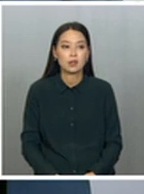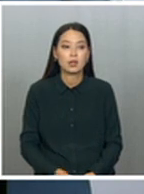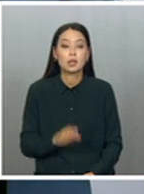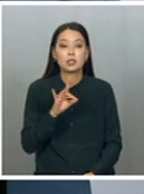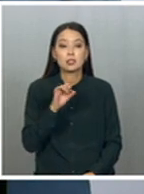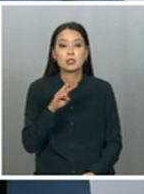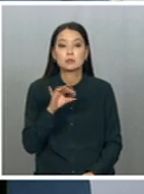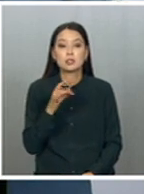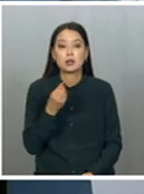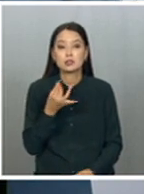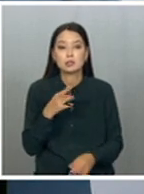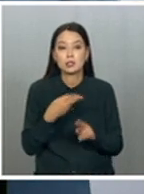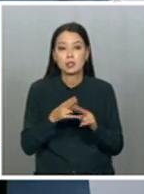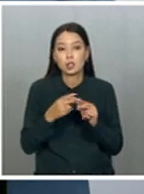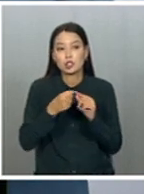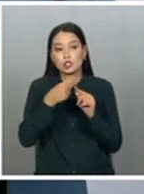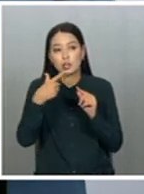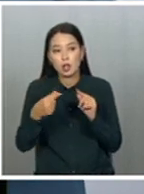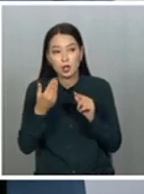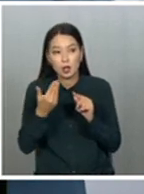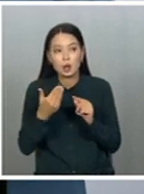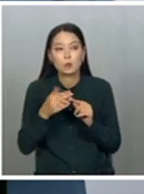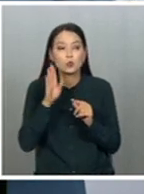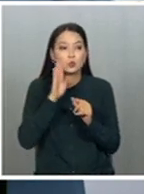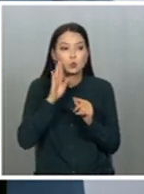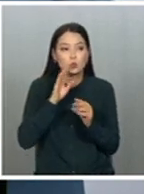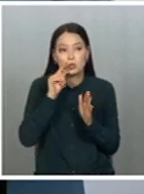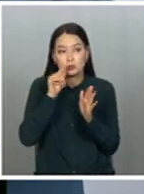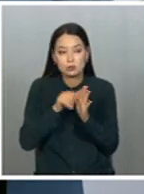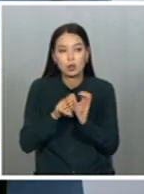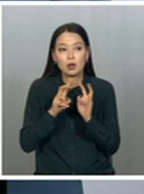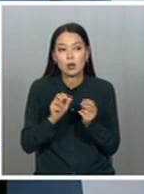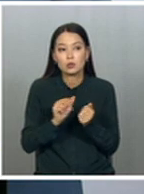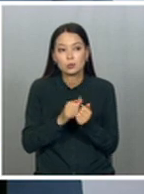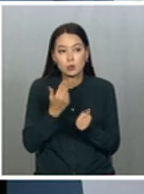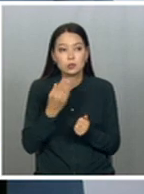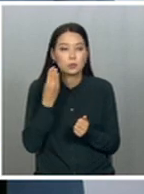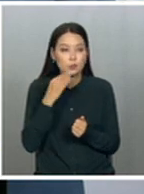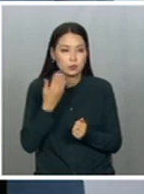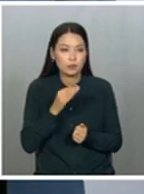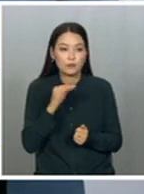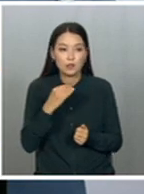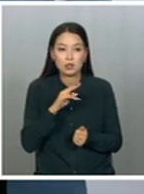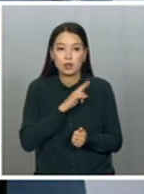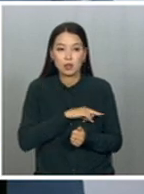Транспирация дегеніміз жапырақта судың булануы. Ол күрделі физиологиялық үдеріс. Жалпы